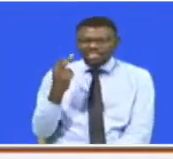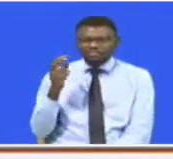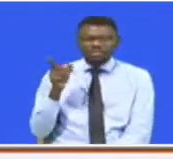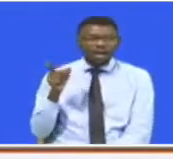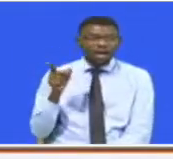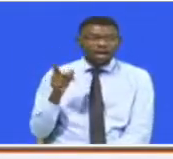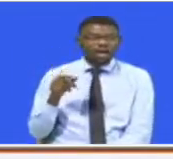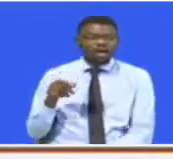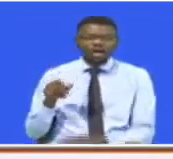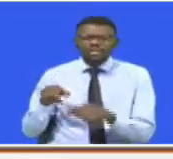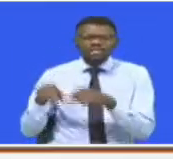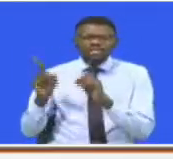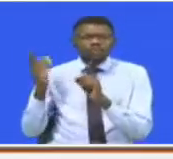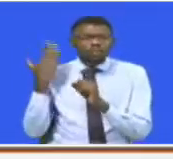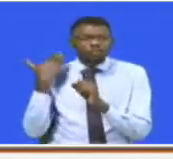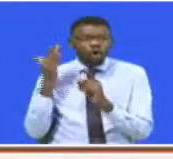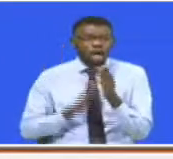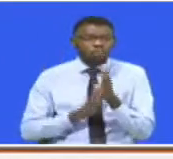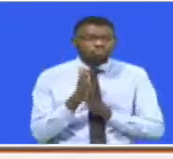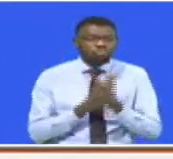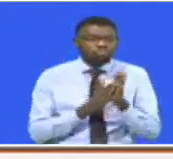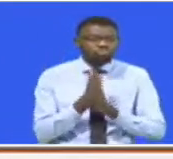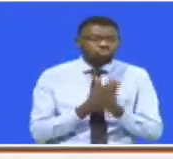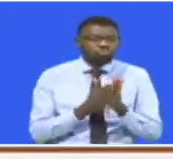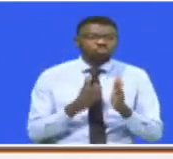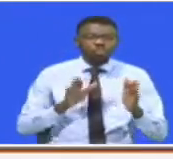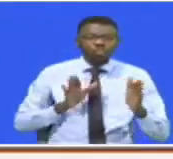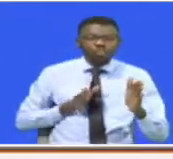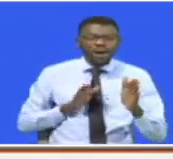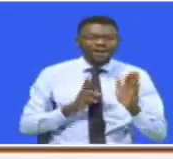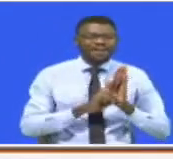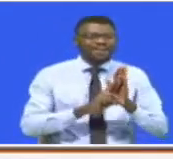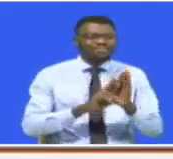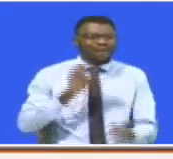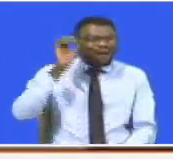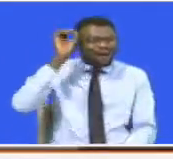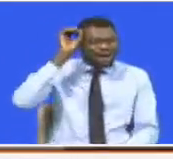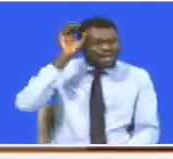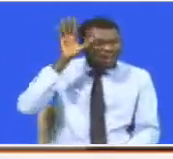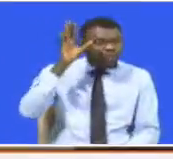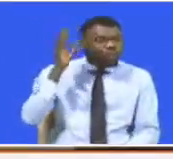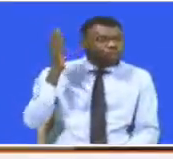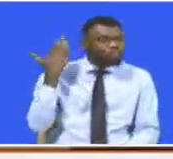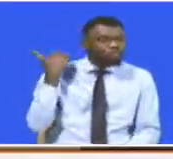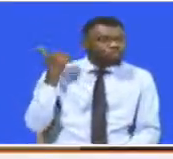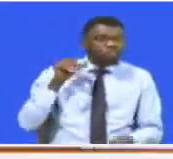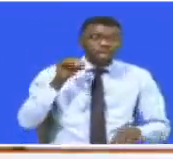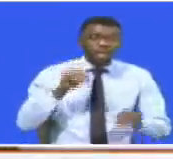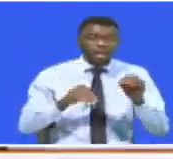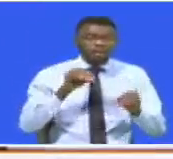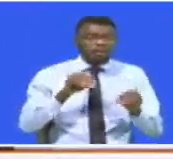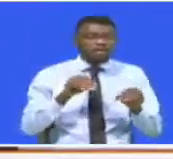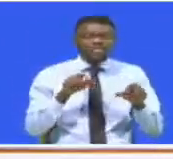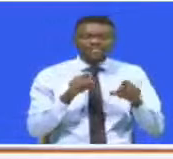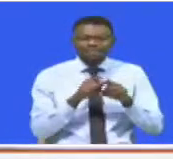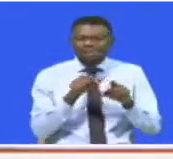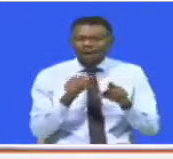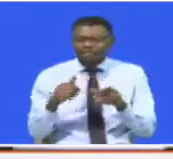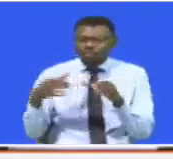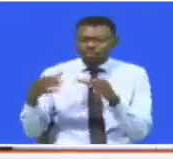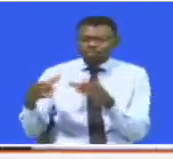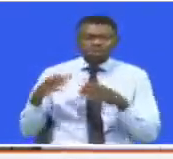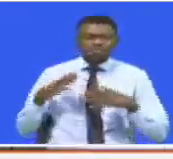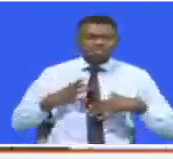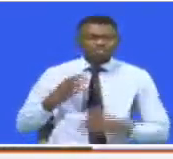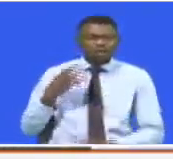Chani ambaye alikuwa mwaniaji mwakilishi wa kike Kiambu katika uchaguzi uliopita ni miongoni mwa washukiwa wengine watatu